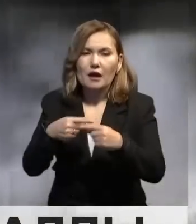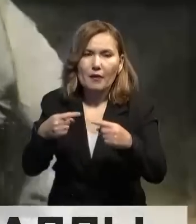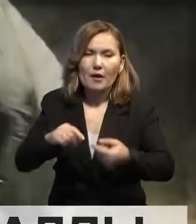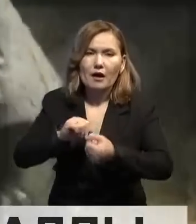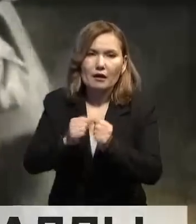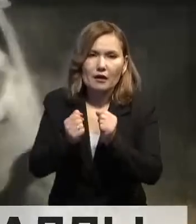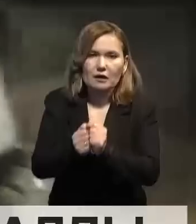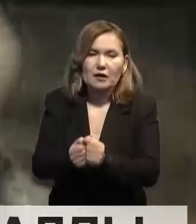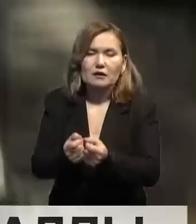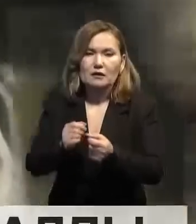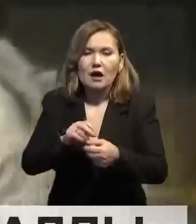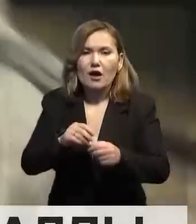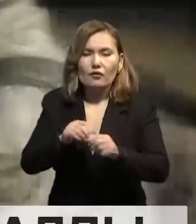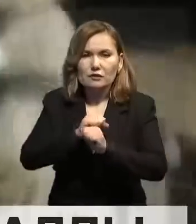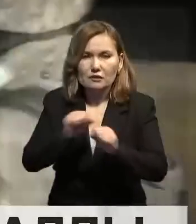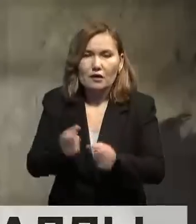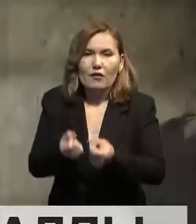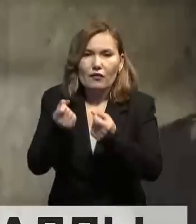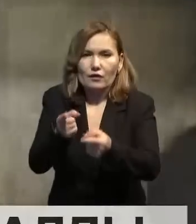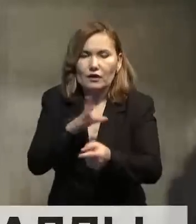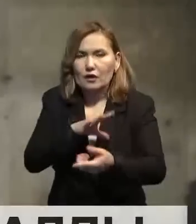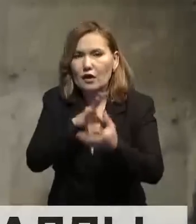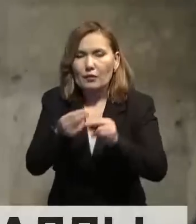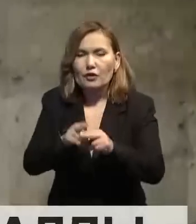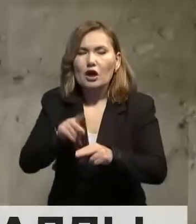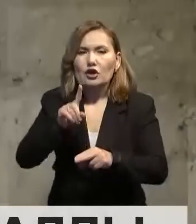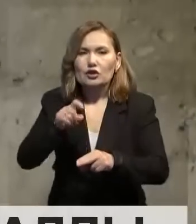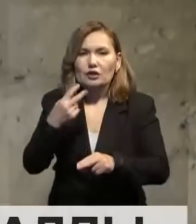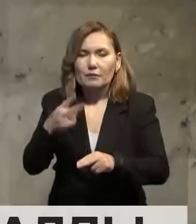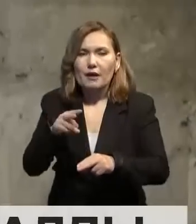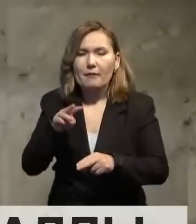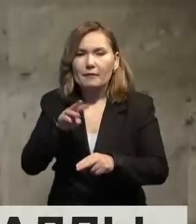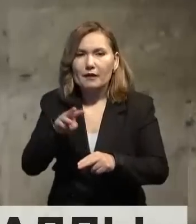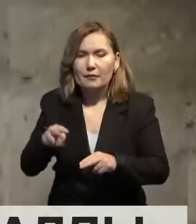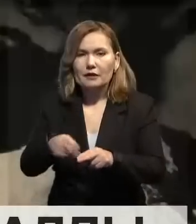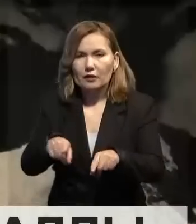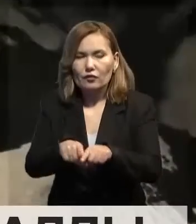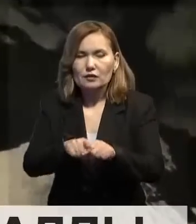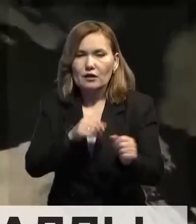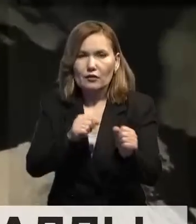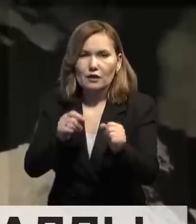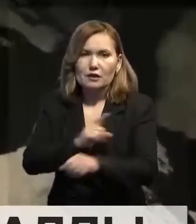гранатымен тасталқан етті. Кейін шегінгендері 120 миллиметрлік миномет снарядтарынан құтыла алмады.